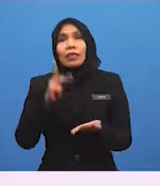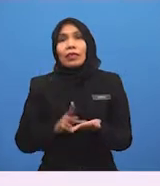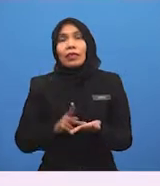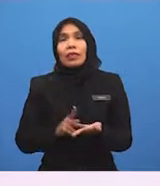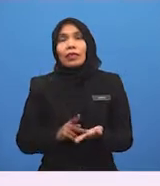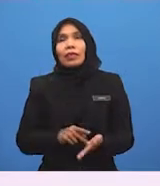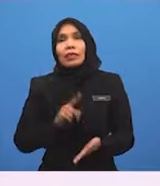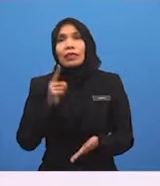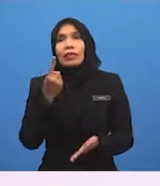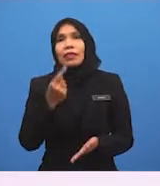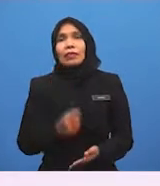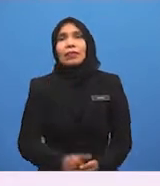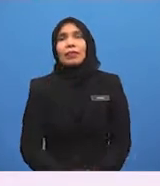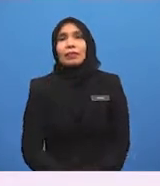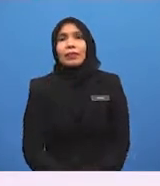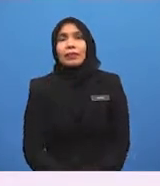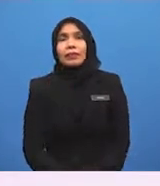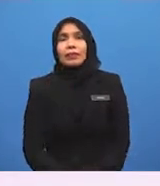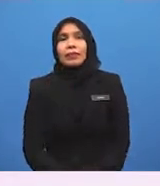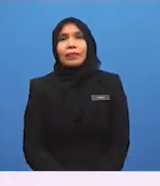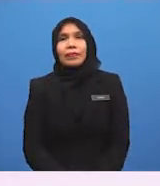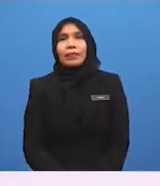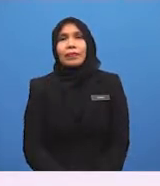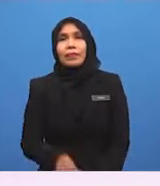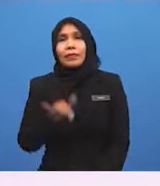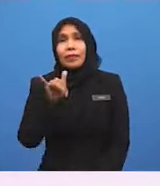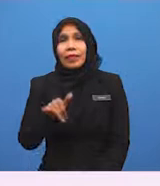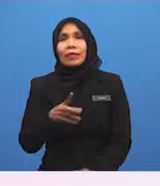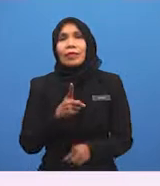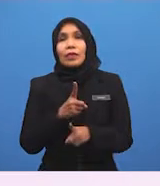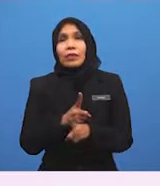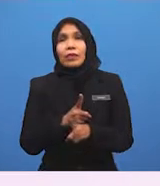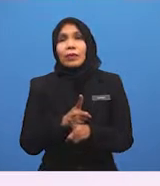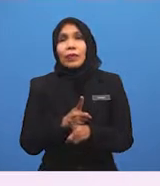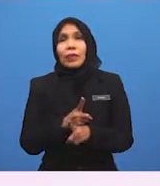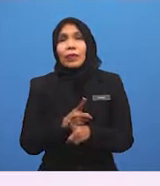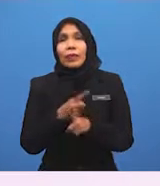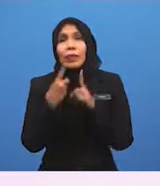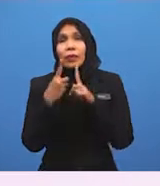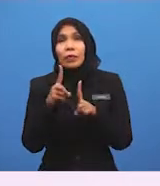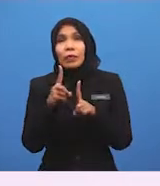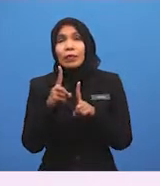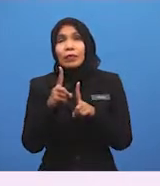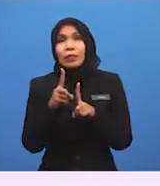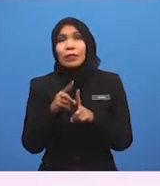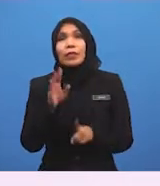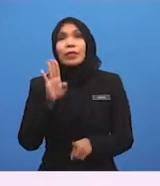Apakah jawapannya, murid-murid? Ya, betul. Jawapannya adalah